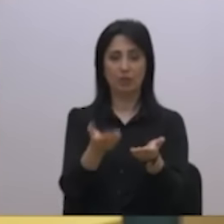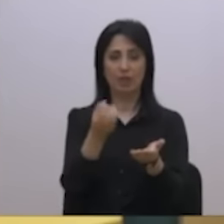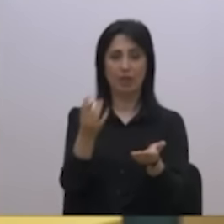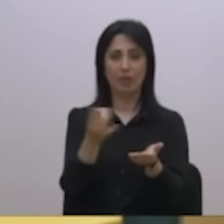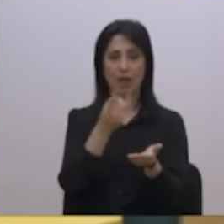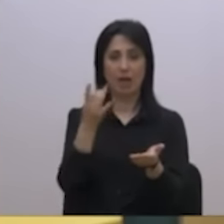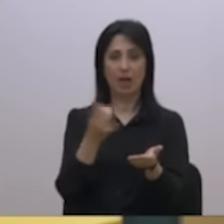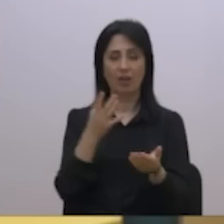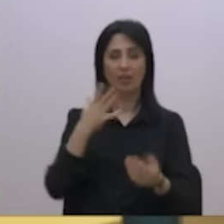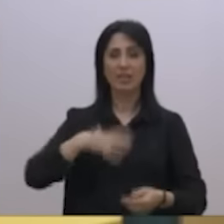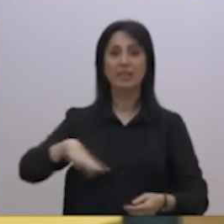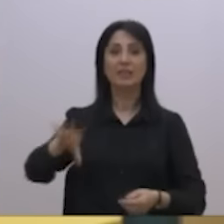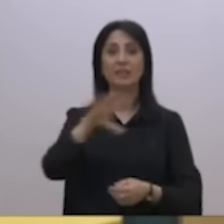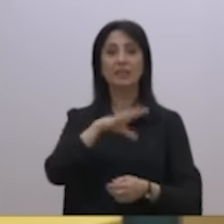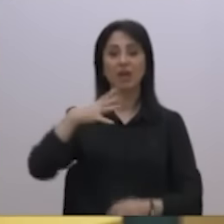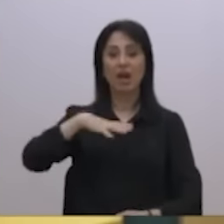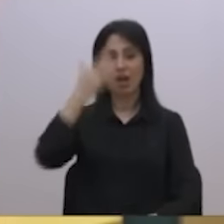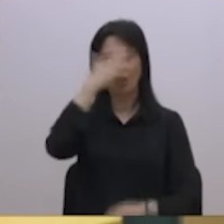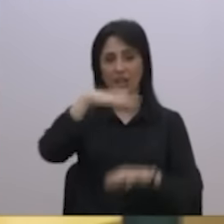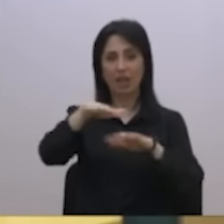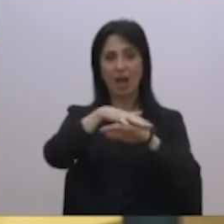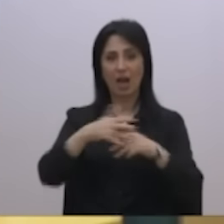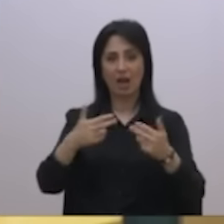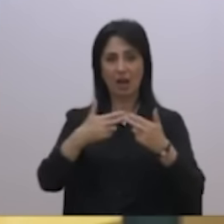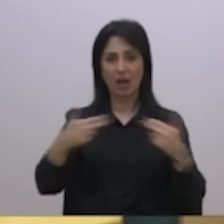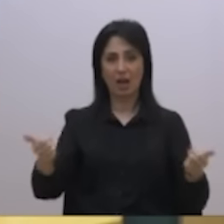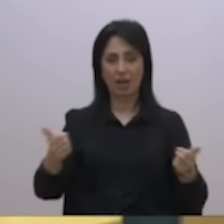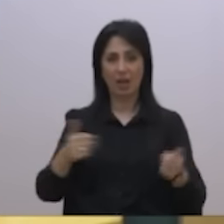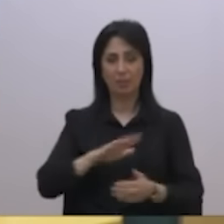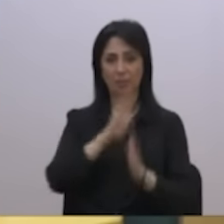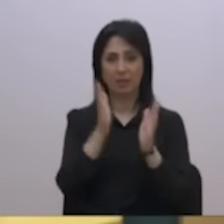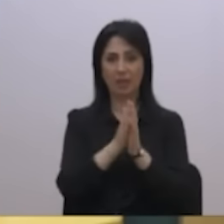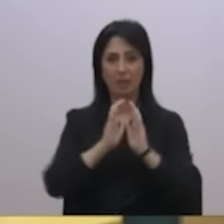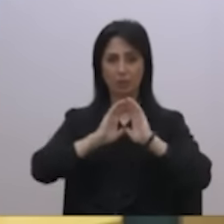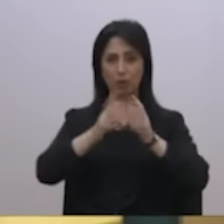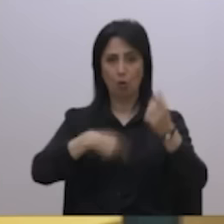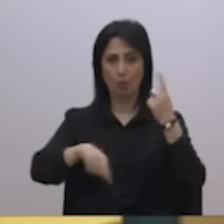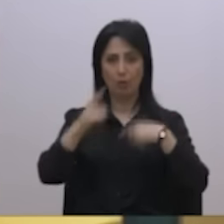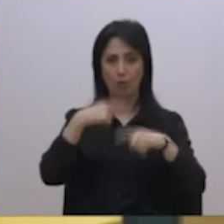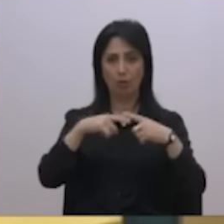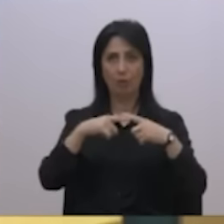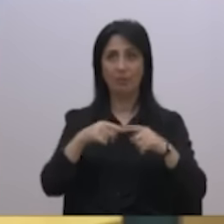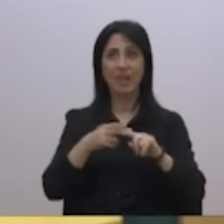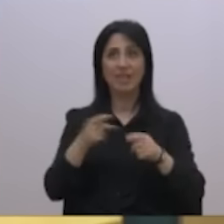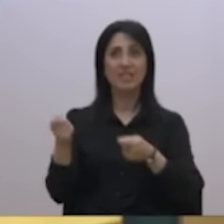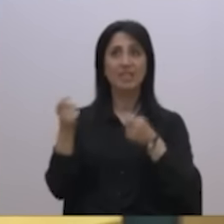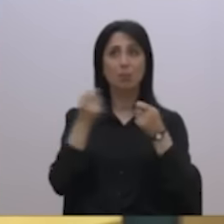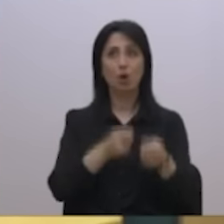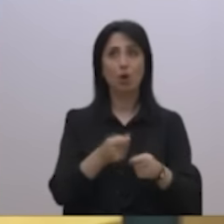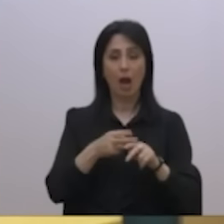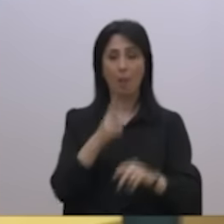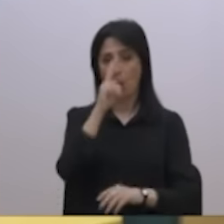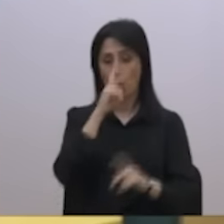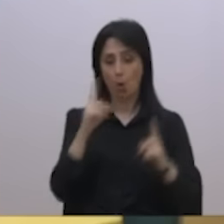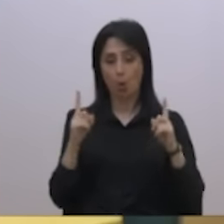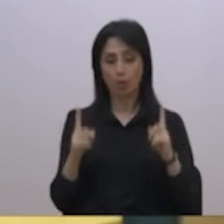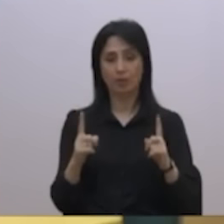ერთხელ საქართველოს და ქართველი ხალხის აღიარება მთელი მსოფლიოს მასშტაბით. აი ეს მოიტანა ამ